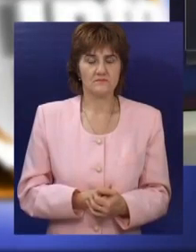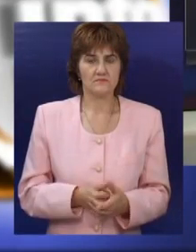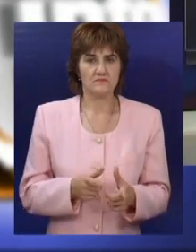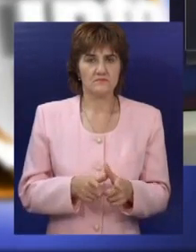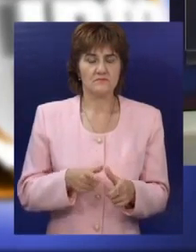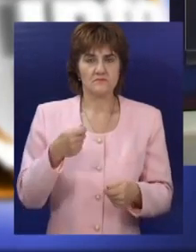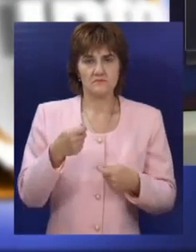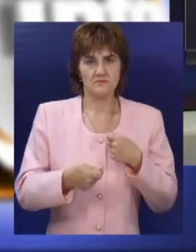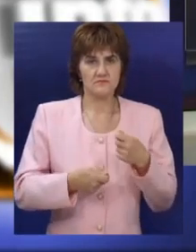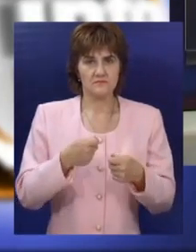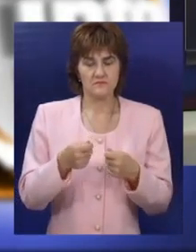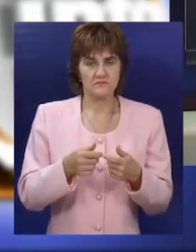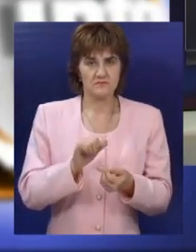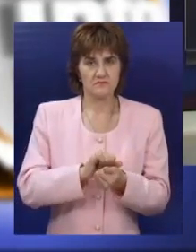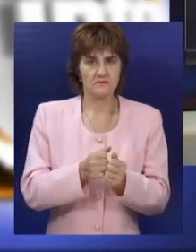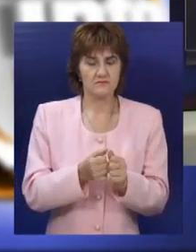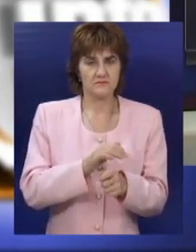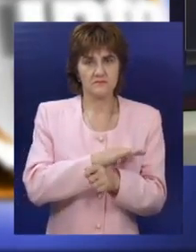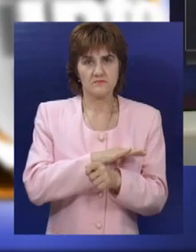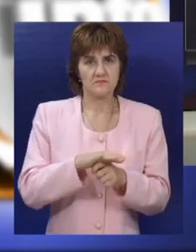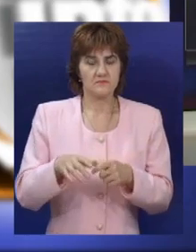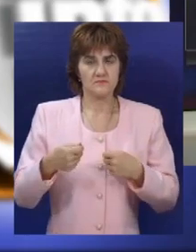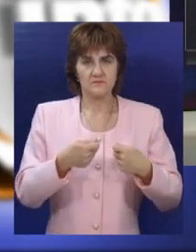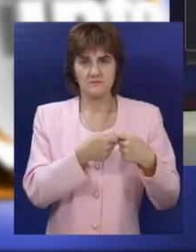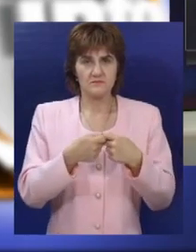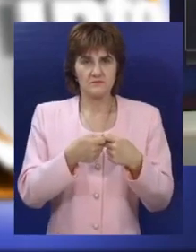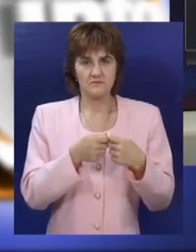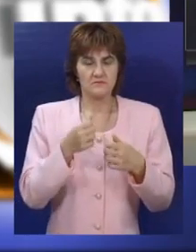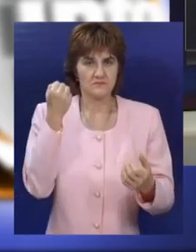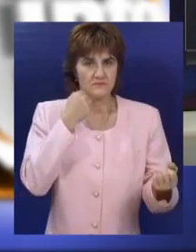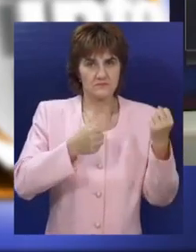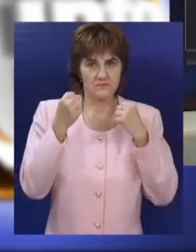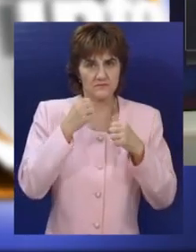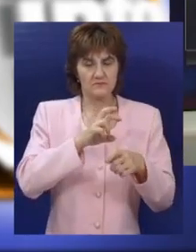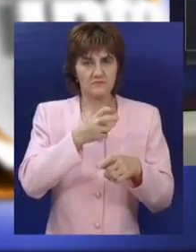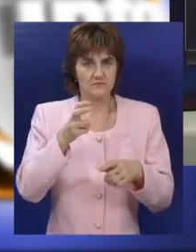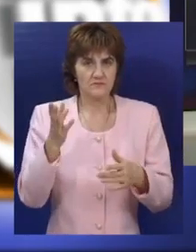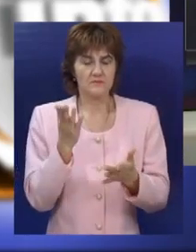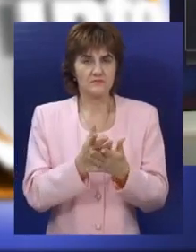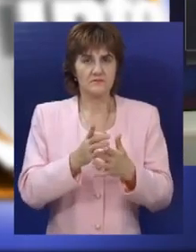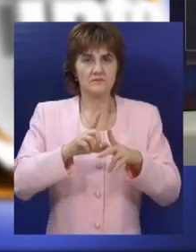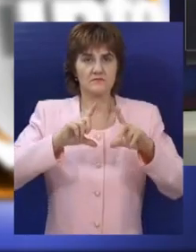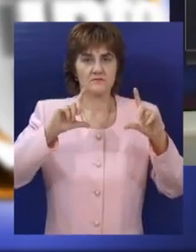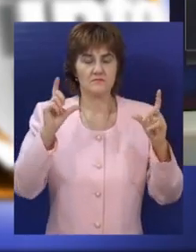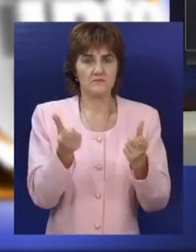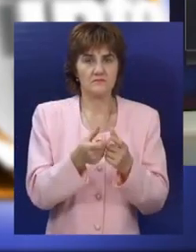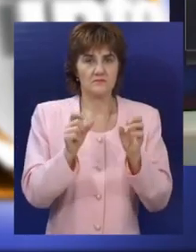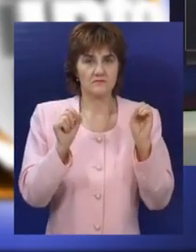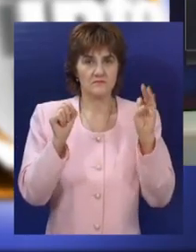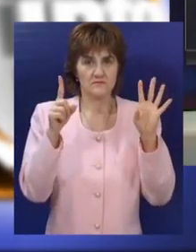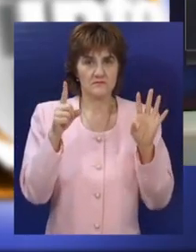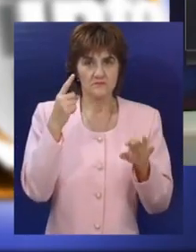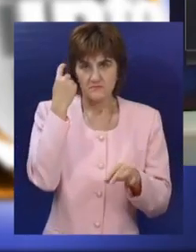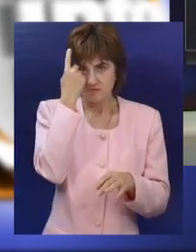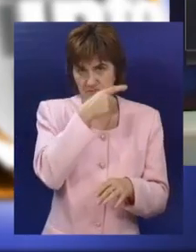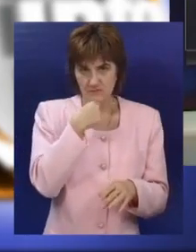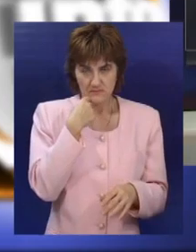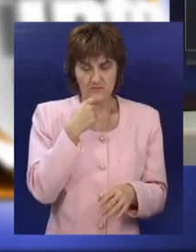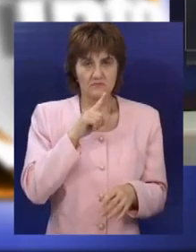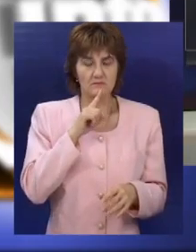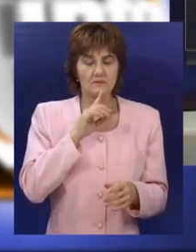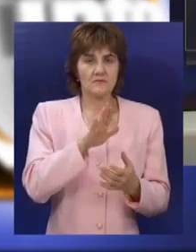U akciji pripadnika službe za borbu protiv organizovanog kriminala uhapšeno je 17 pripadnika kriminalne grupe koja je od jula